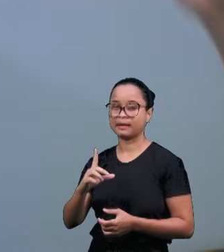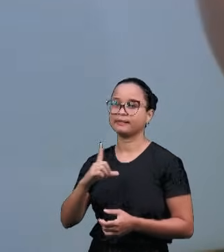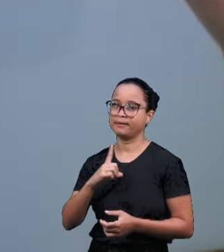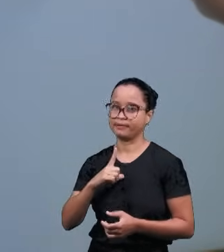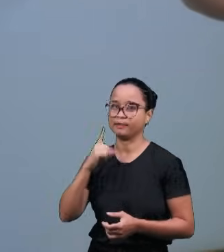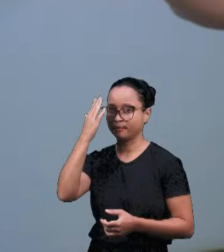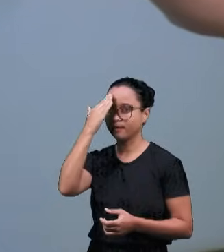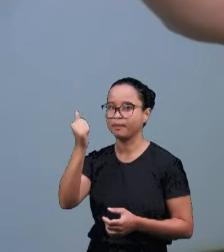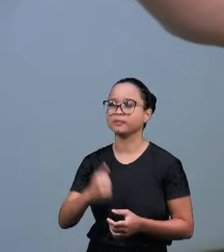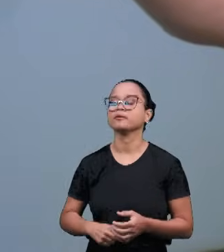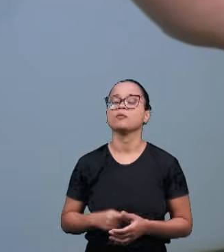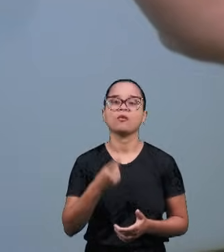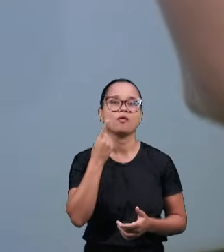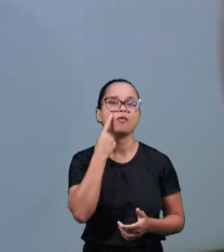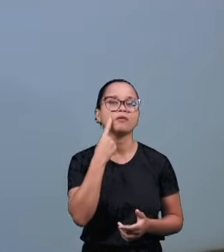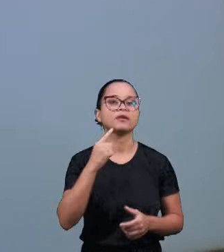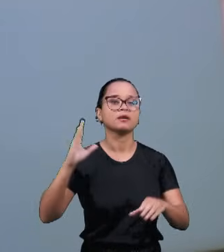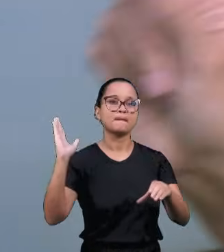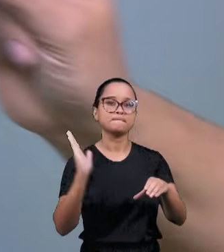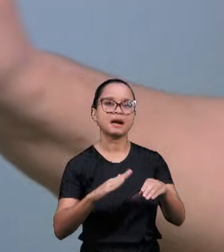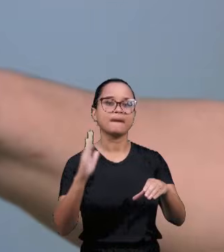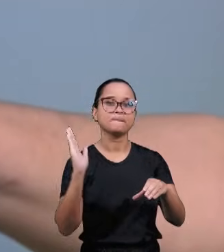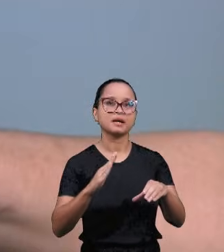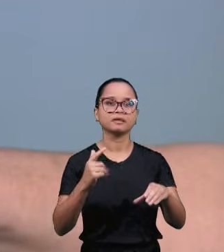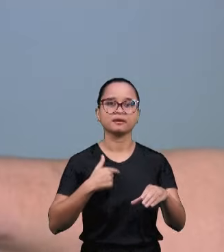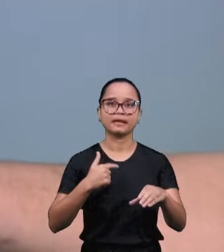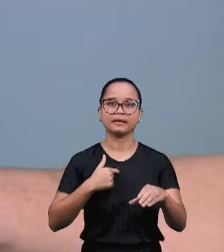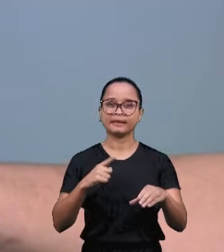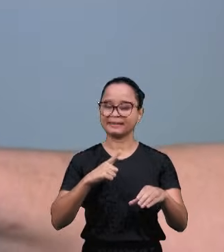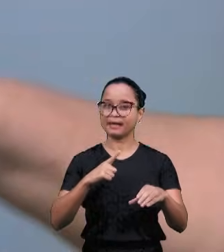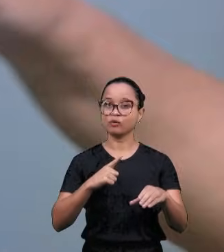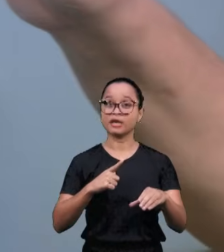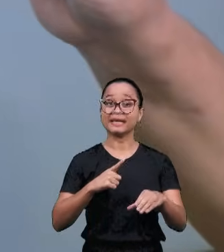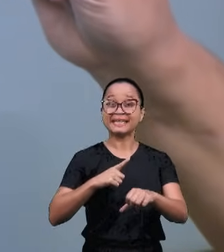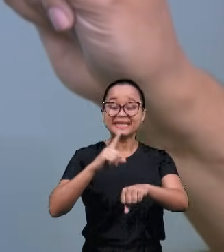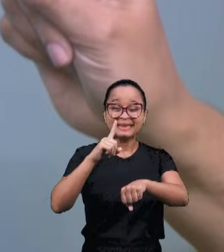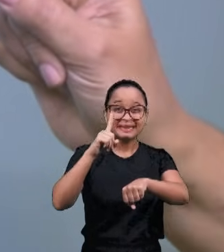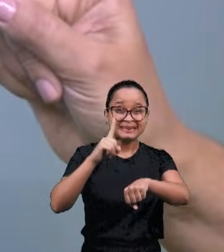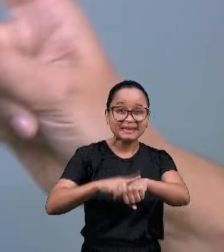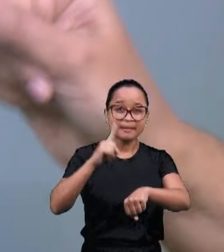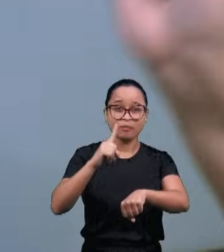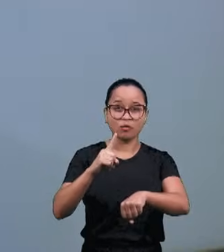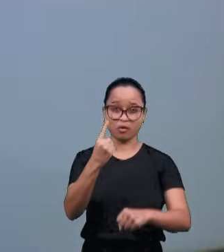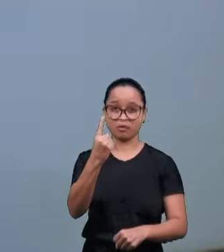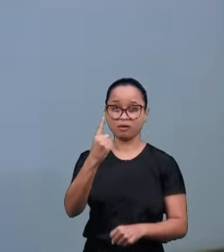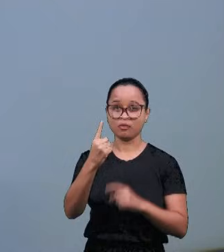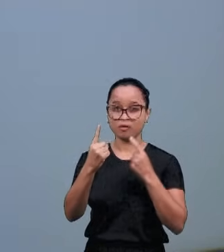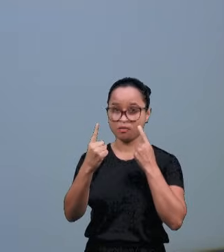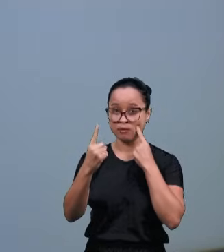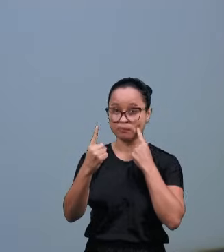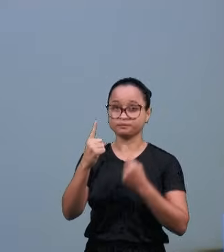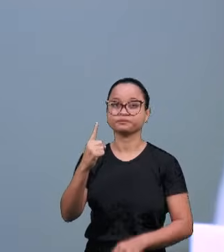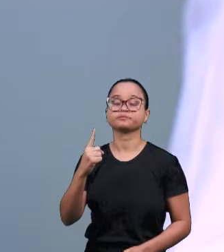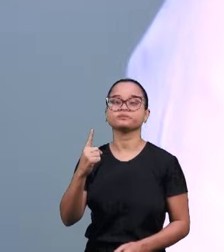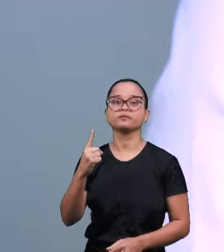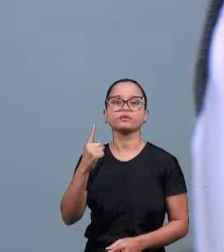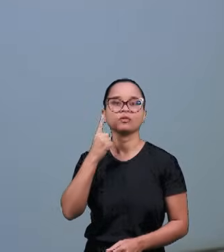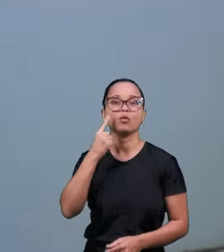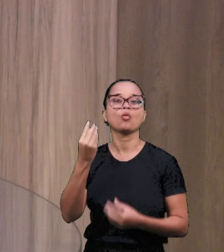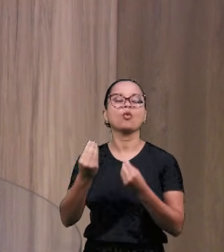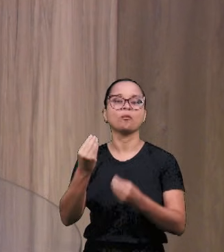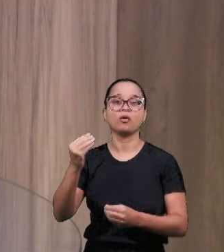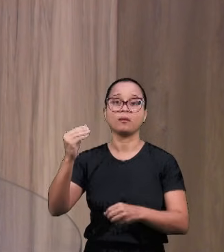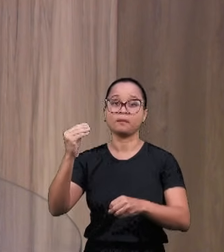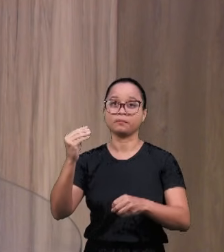quatro. Donc, le tambour va jouer au premier temps et au troisième temps. Nous allons